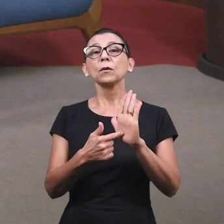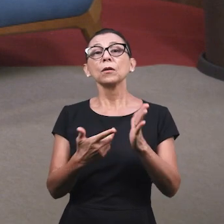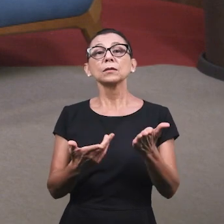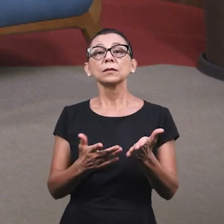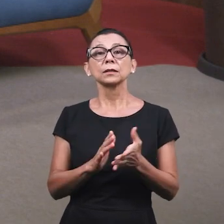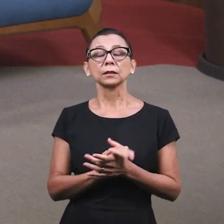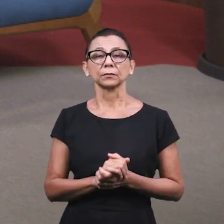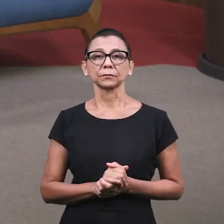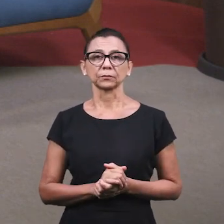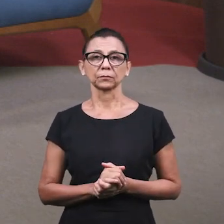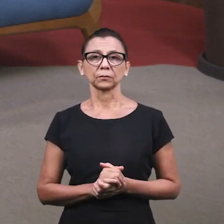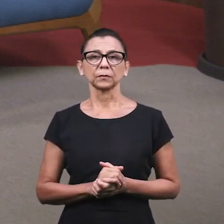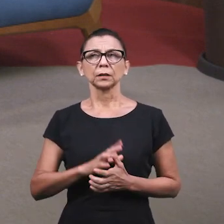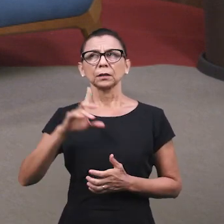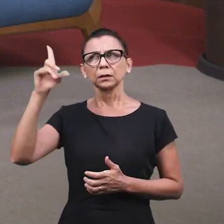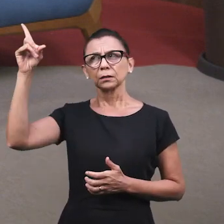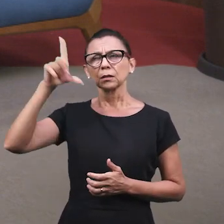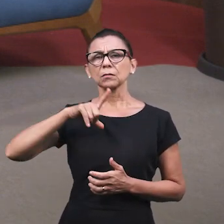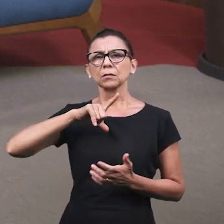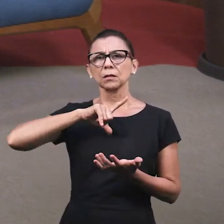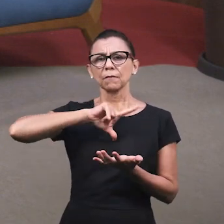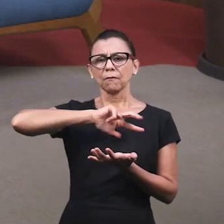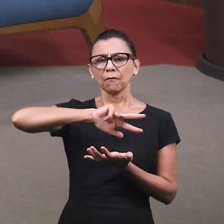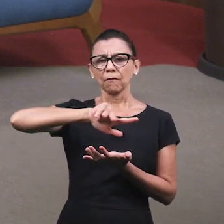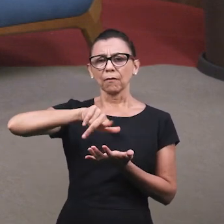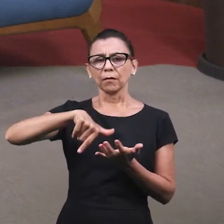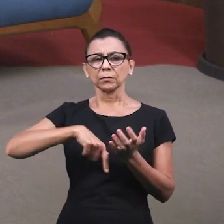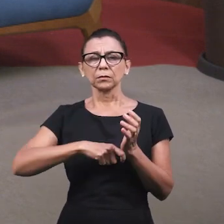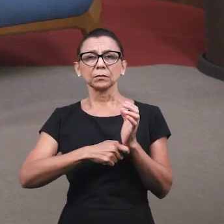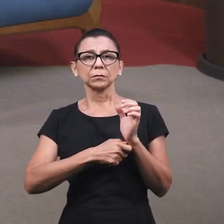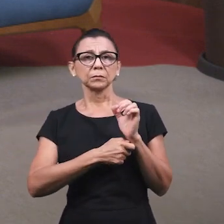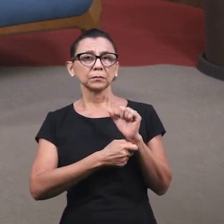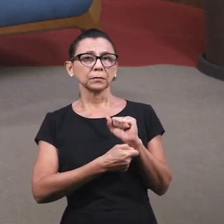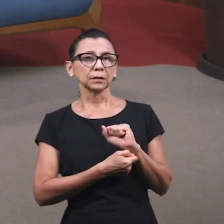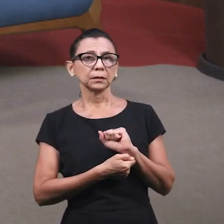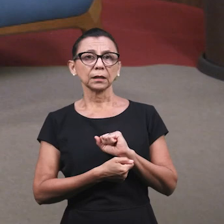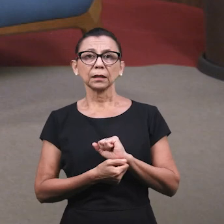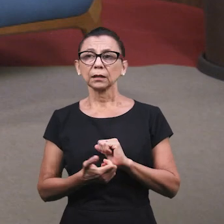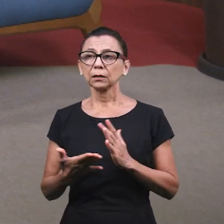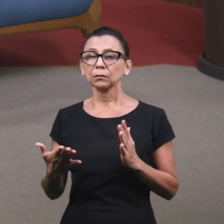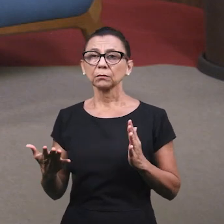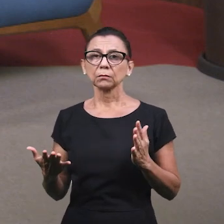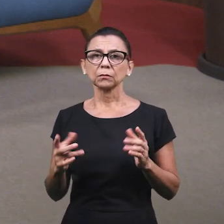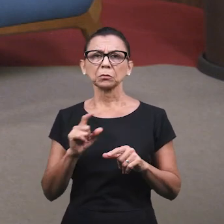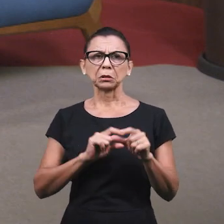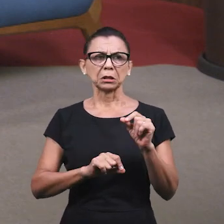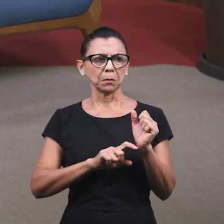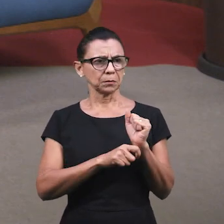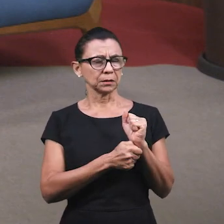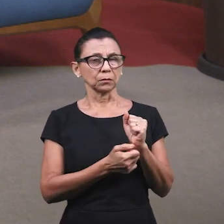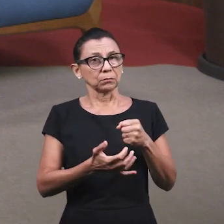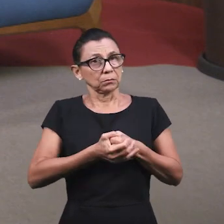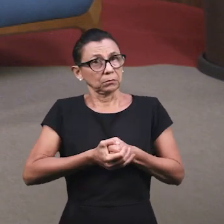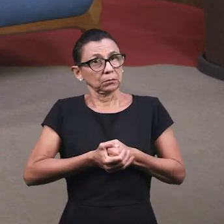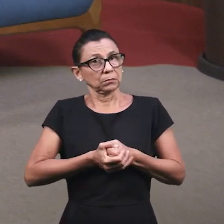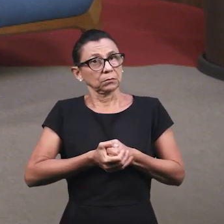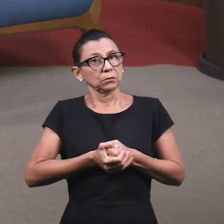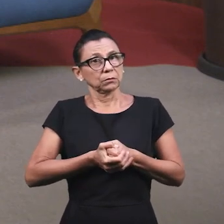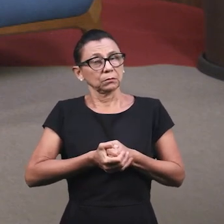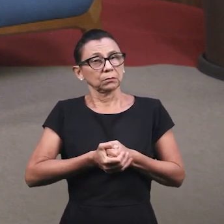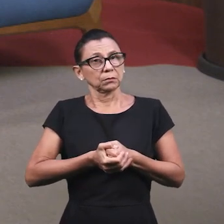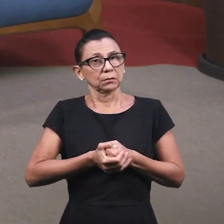c'est un mystère. Dieu a des mystères. Donc, c'est ce que José a dit, le mystère qui